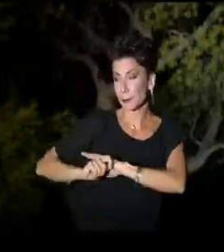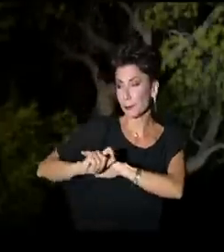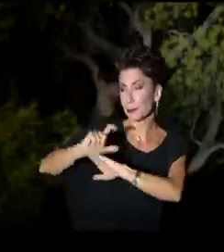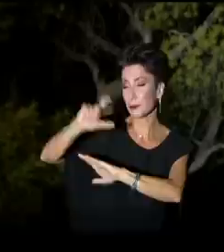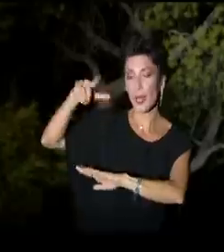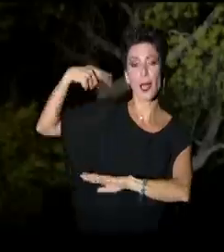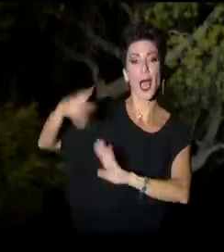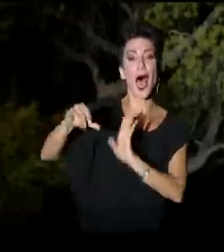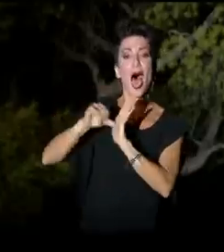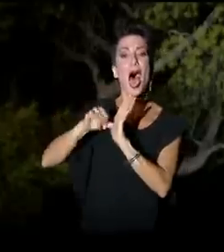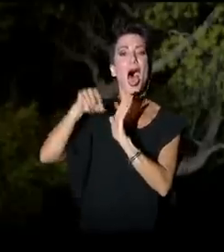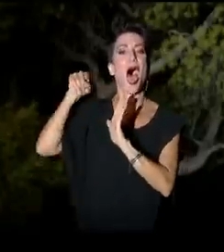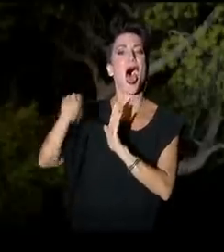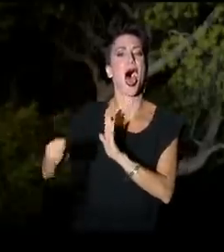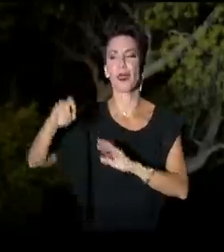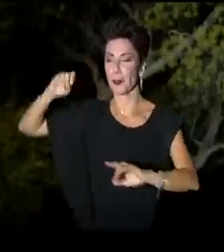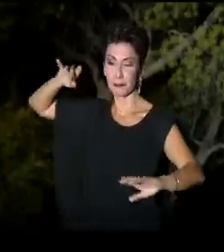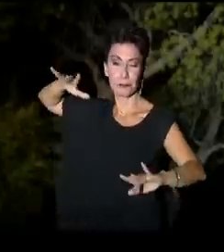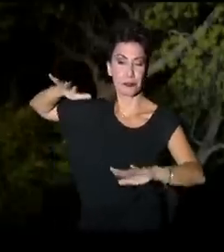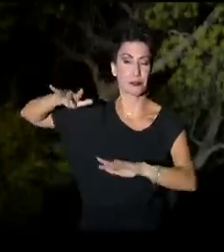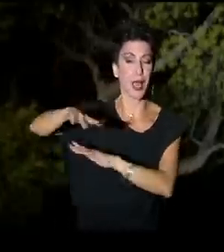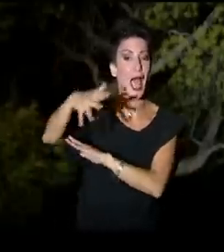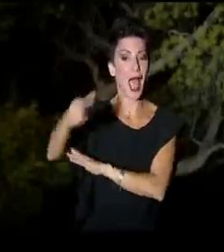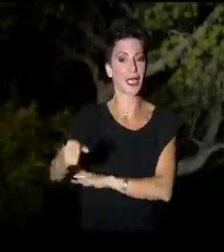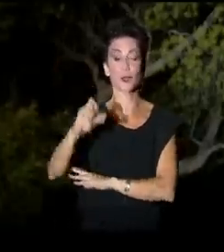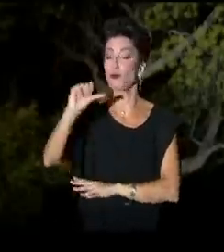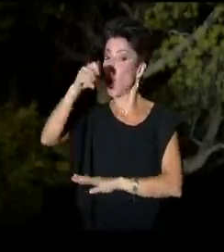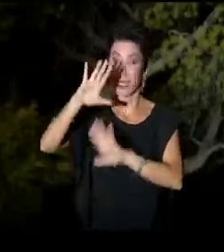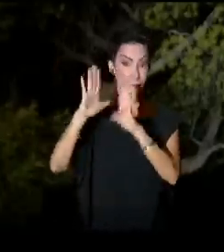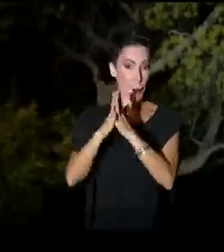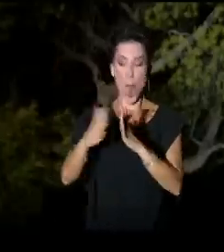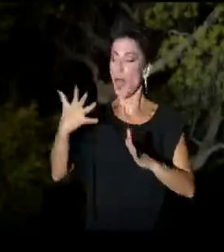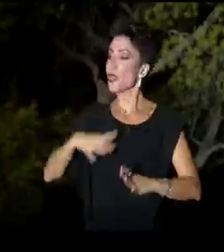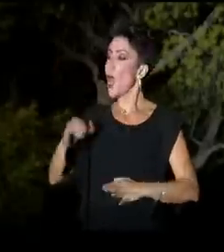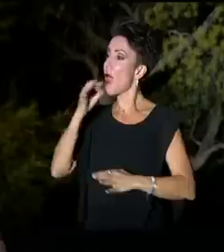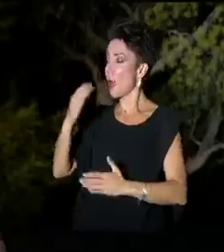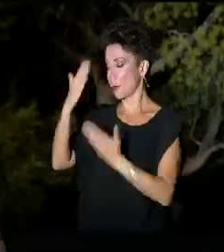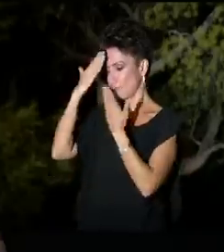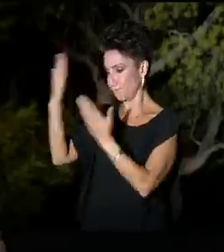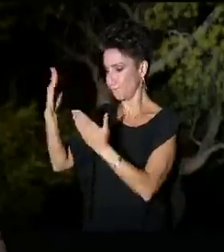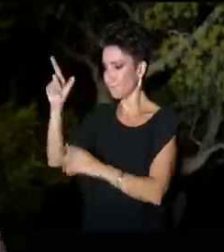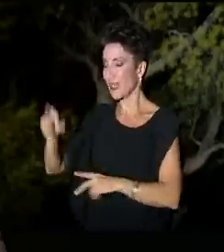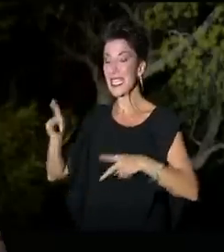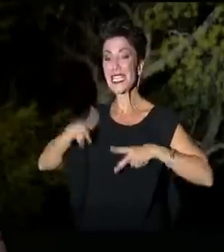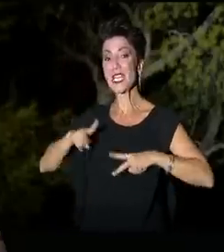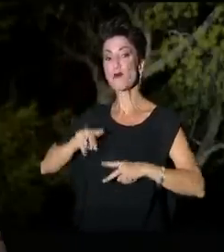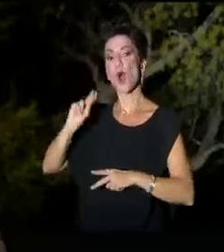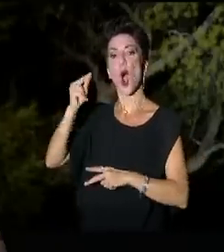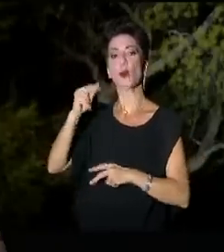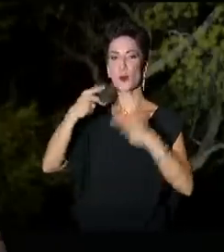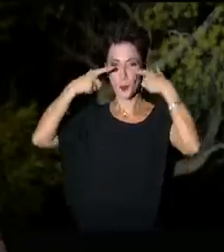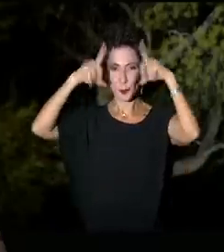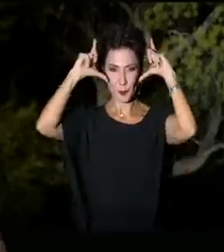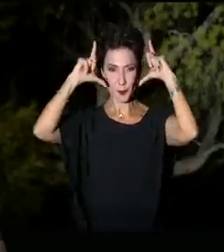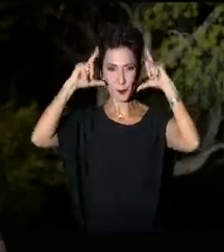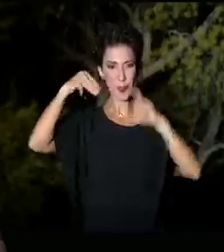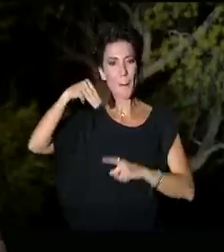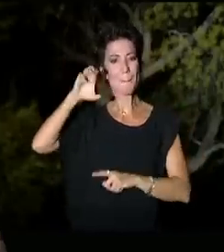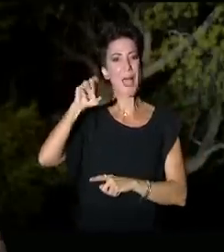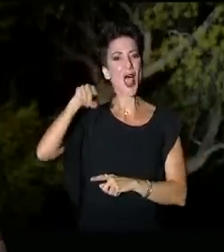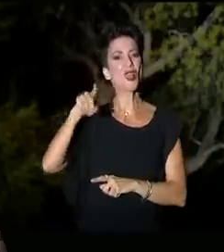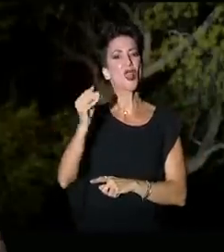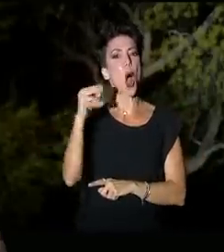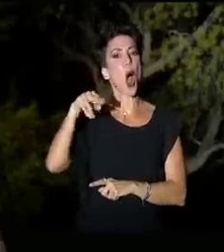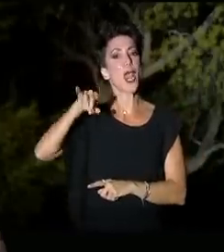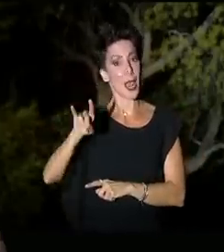Από τη θέση αυτή οφείλω θερμές ευχαριστίες στην Υπουργό Πολιτισμού, κυρία Λίνα Μενδώνη, και στις υπηρεσίες του Υπουργείου, στην